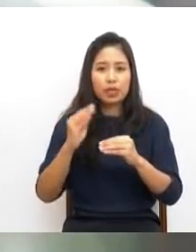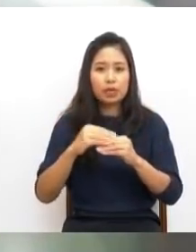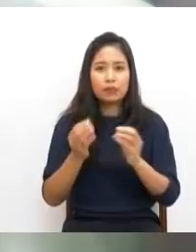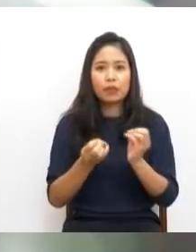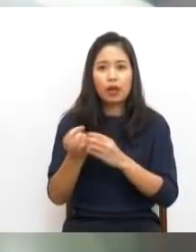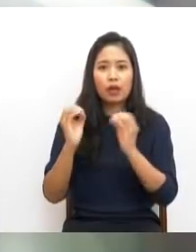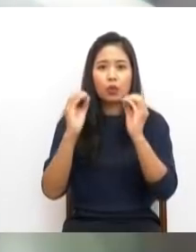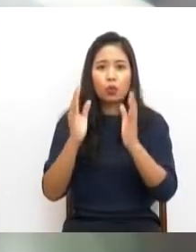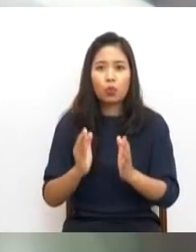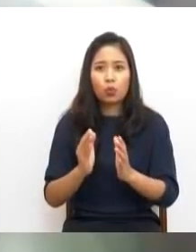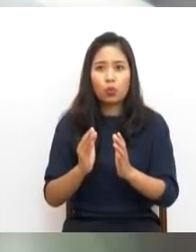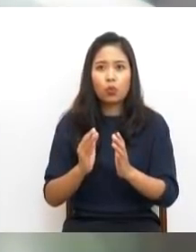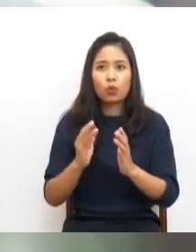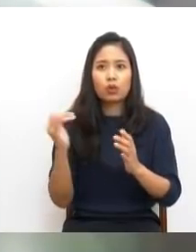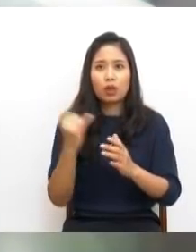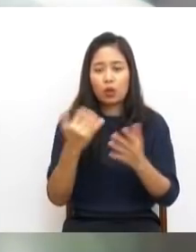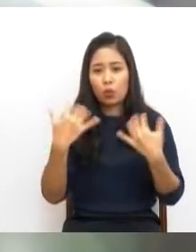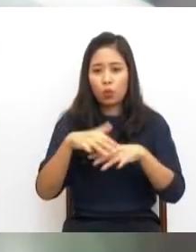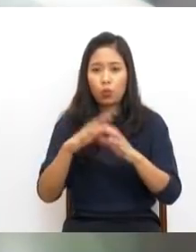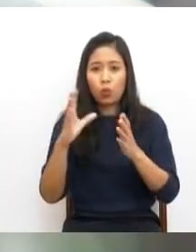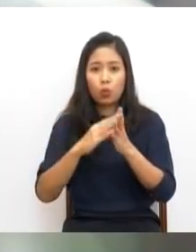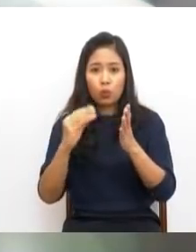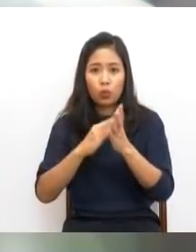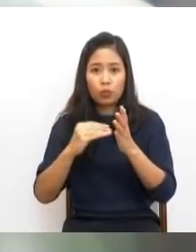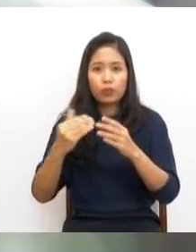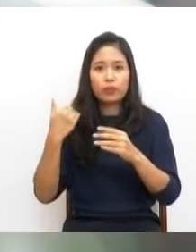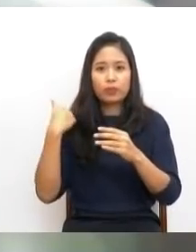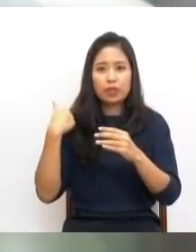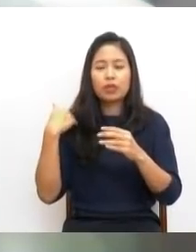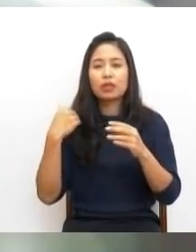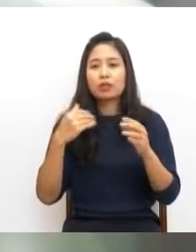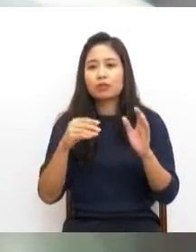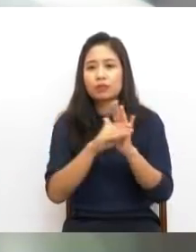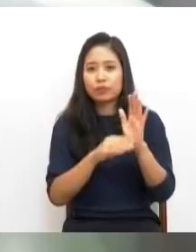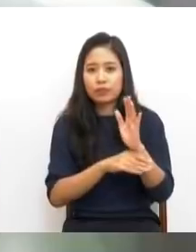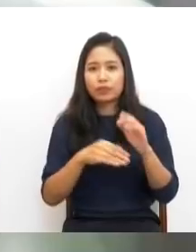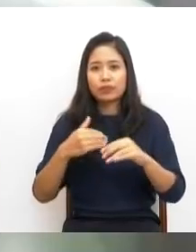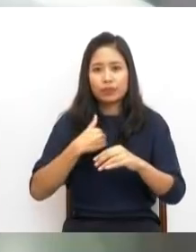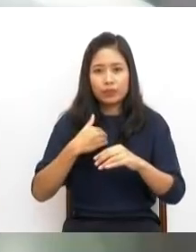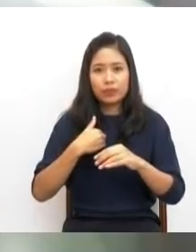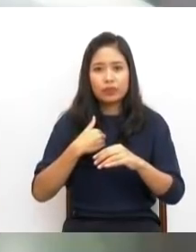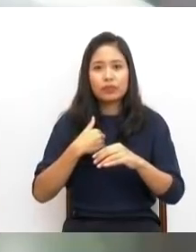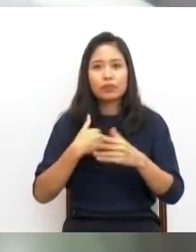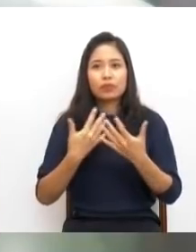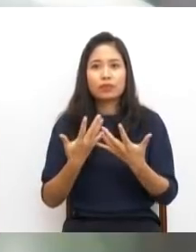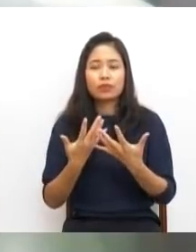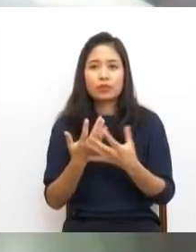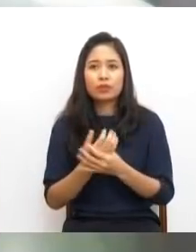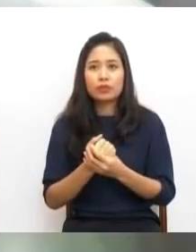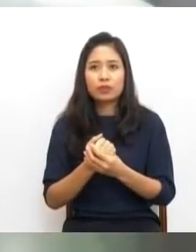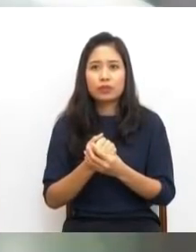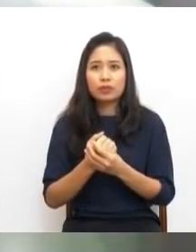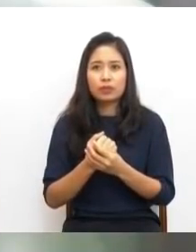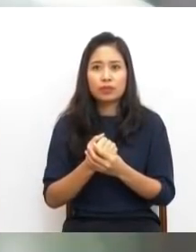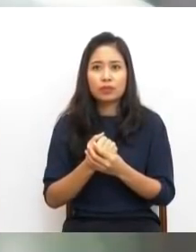หรือว่าฐานคุณครูที่จะเข้าร่วมเนี่ยได้มีจำนวนที่เพิ่มมากยิ่งขึ้นซึ่งนอกจากอันนั้นเนี่ยเราก็โอก็เคย